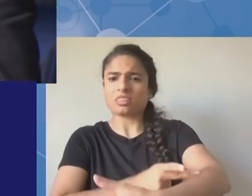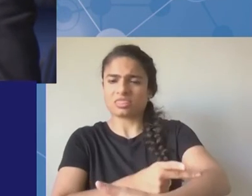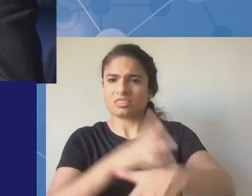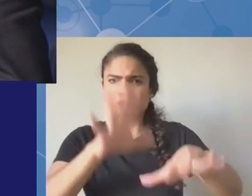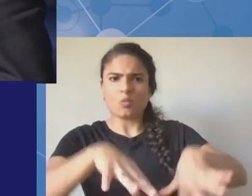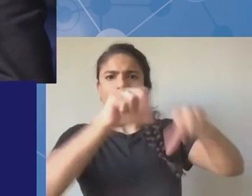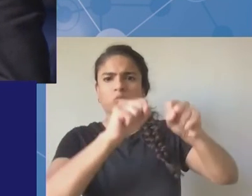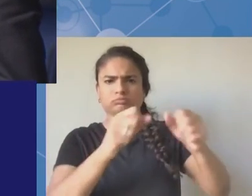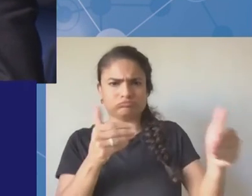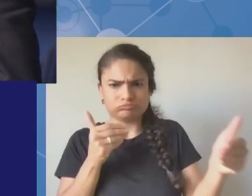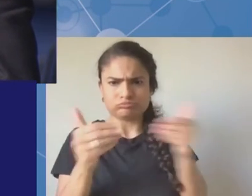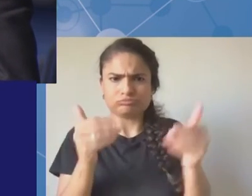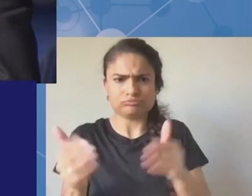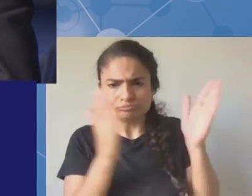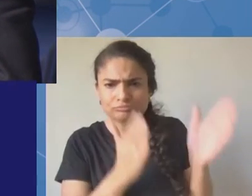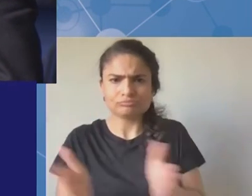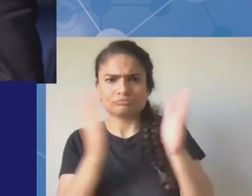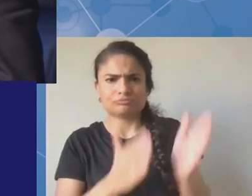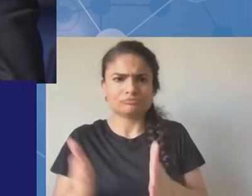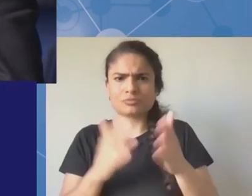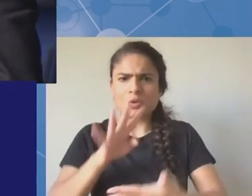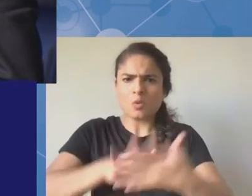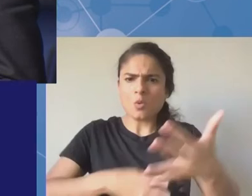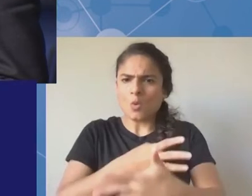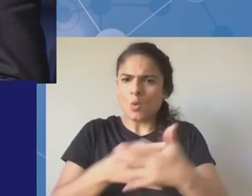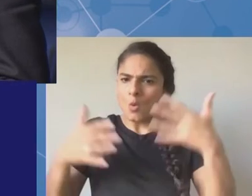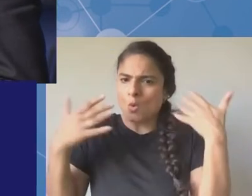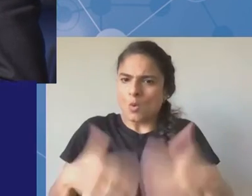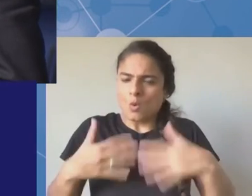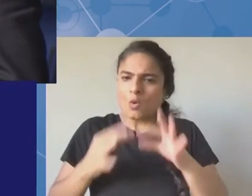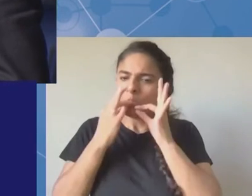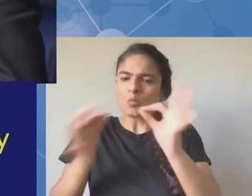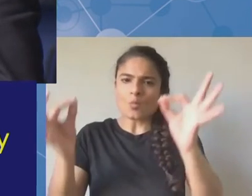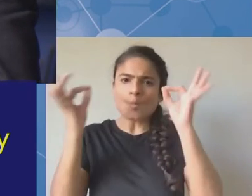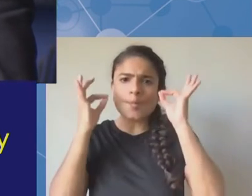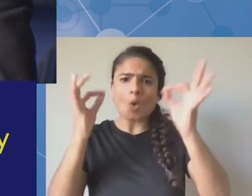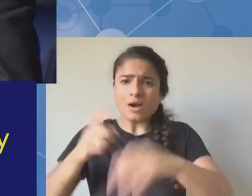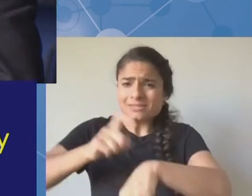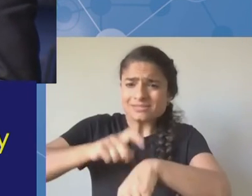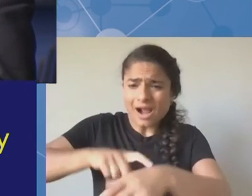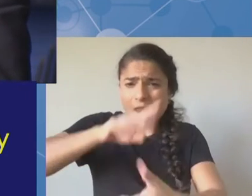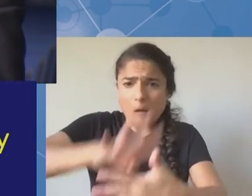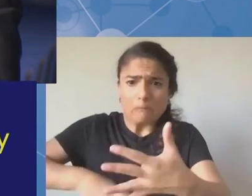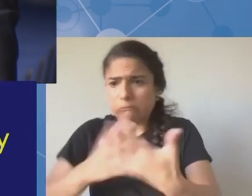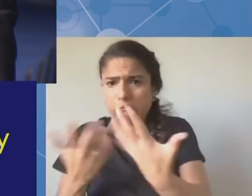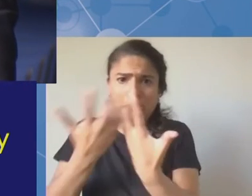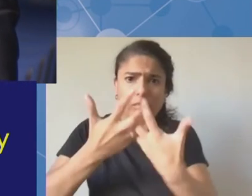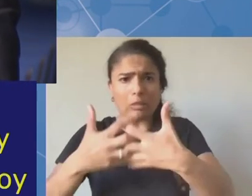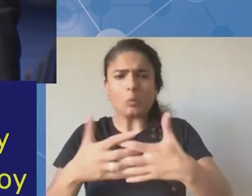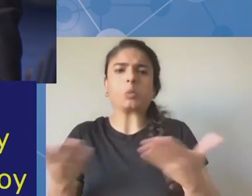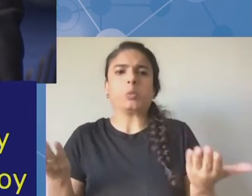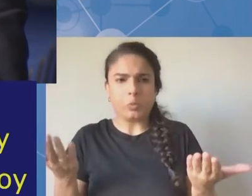поблагодарить Польшу за проведение этой встречи, этого саммита. Я благодарен